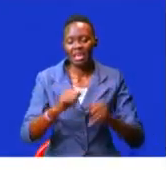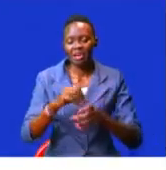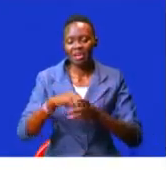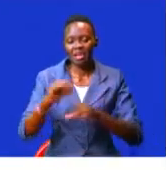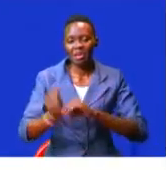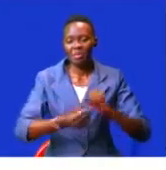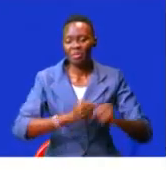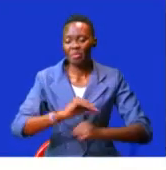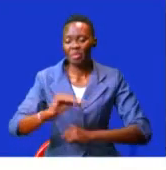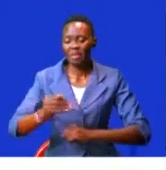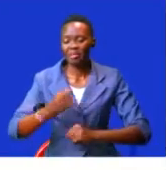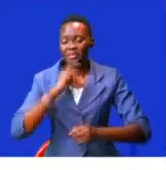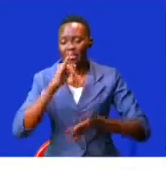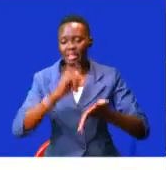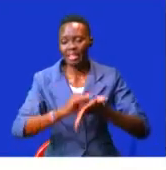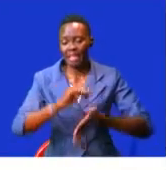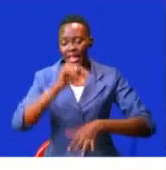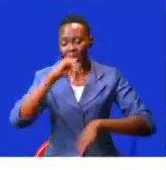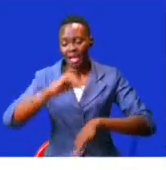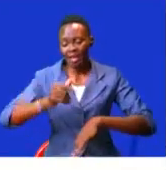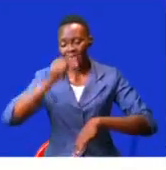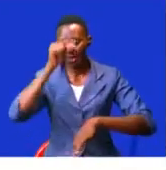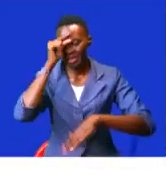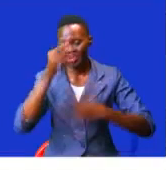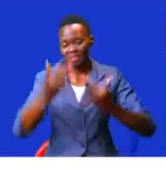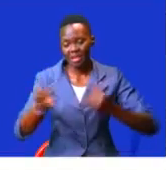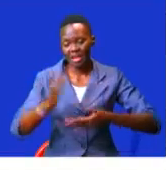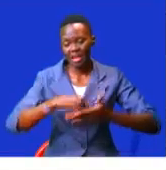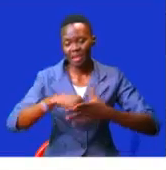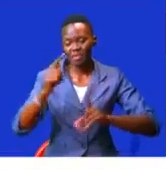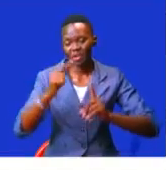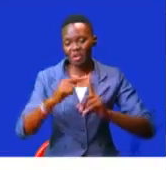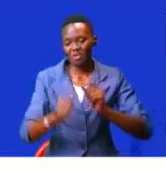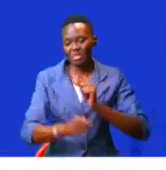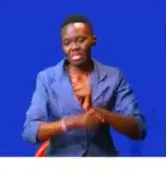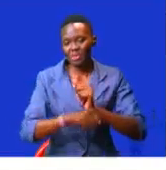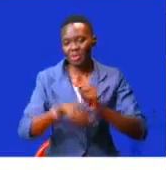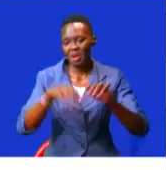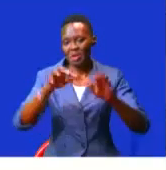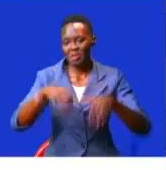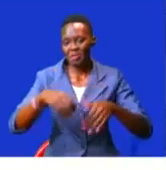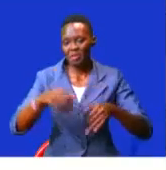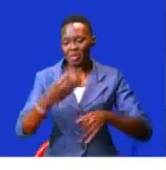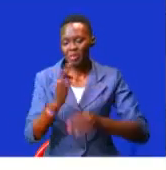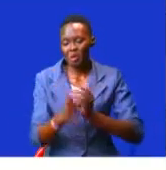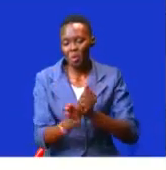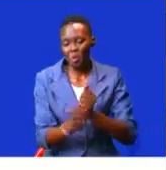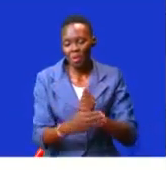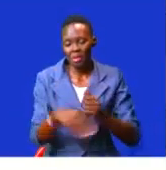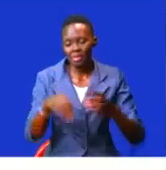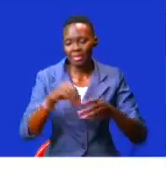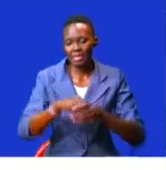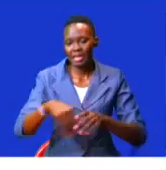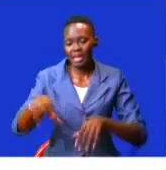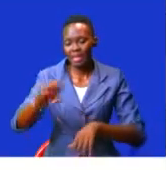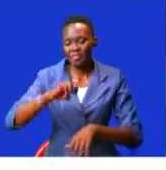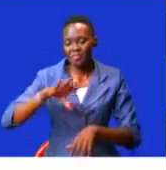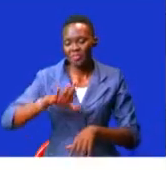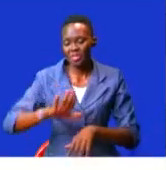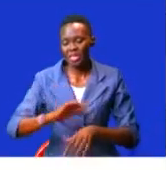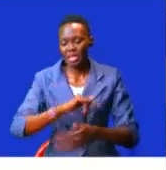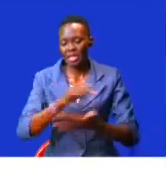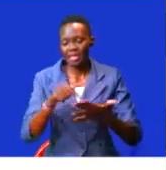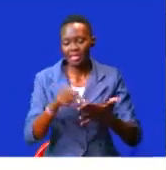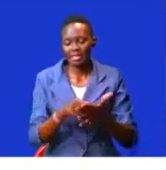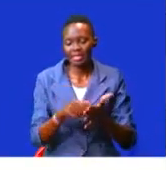piny owacho mar kaunti ma Homabay koro ni to owuok oko mar siro pith mar rech e alwora ma kono ero. Ler ma kamaendi